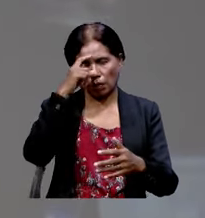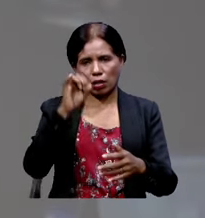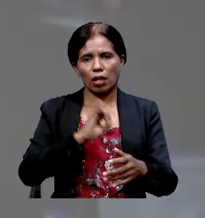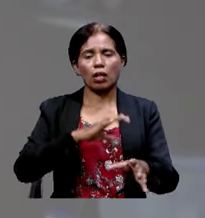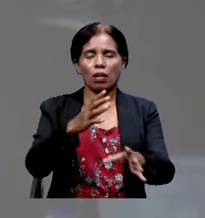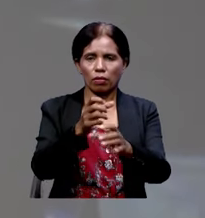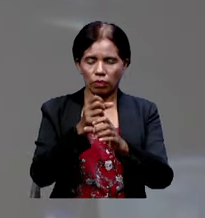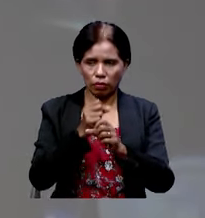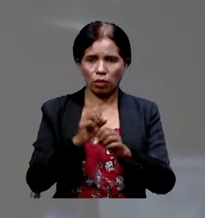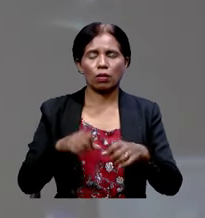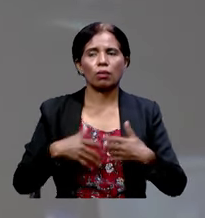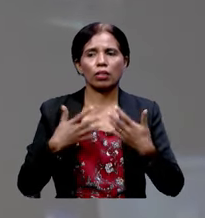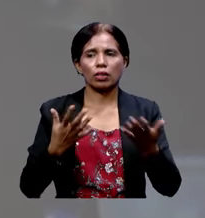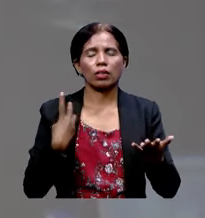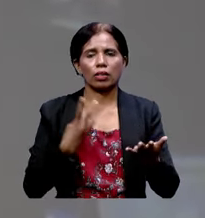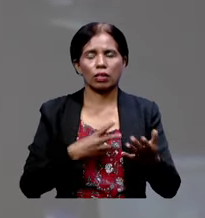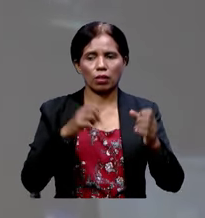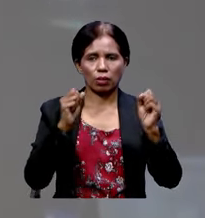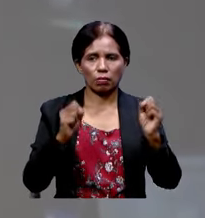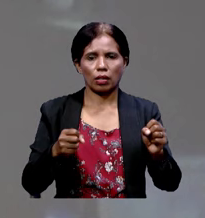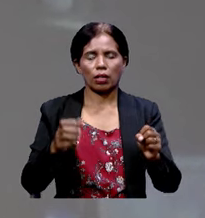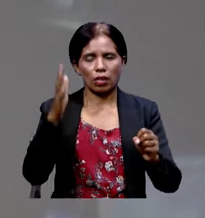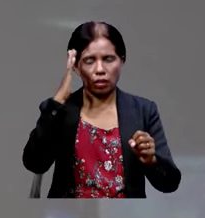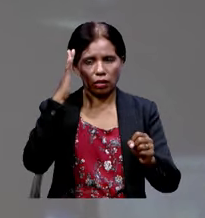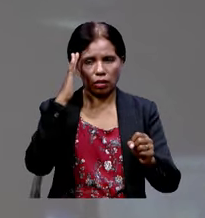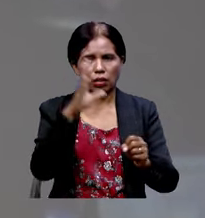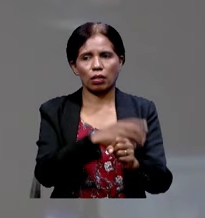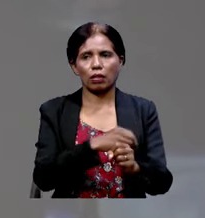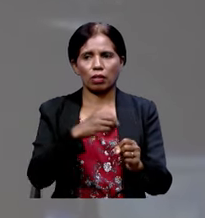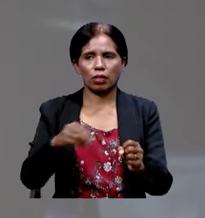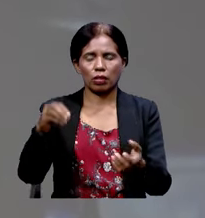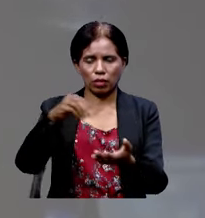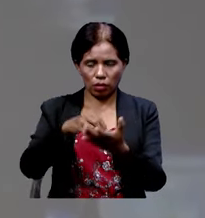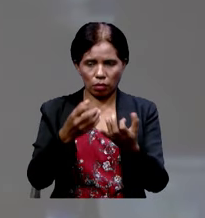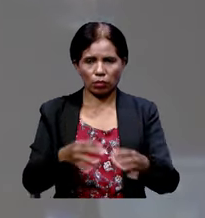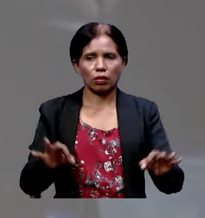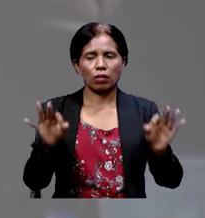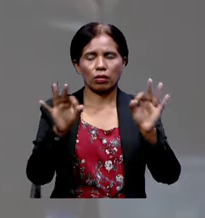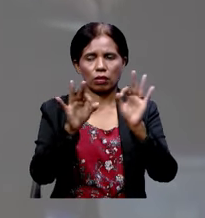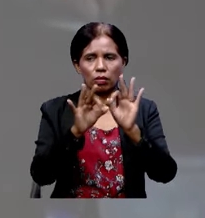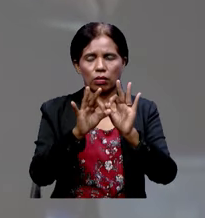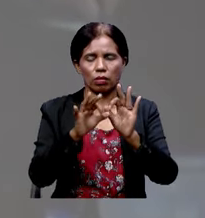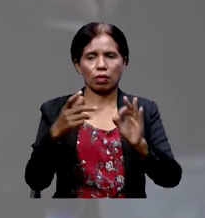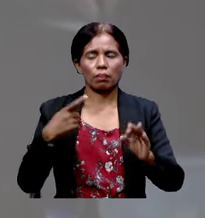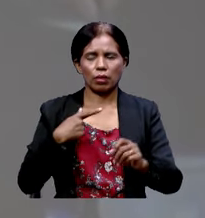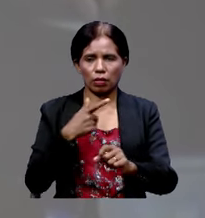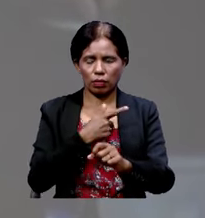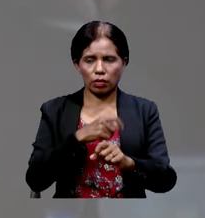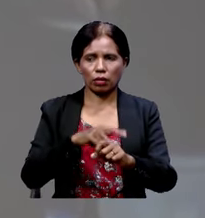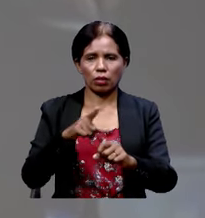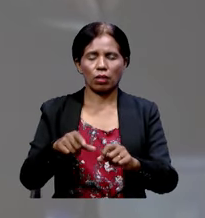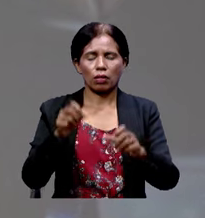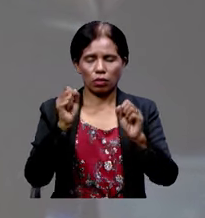kestaun de ne o insa para ita tu bele considera nomos tau prioridade vai resolusan parlamento ninian